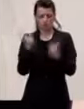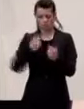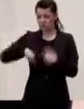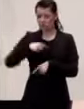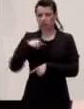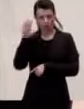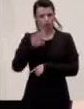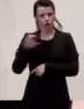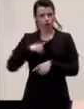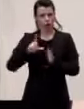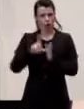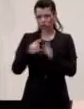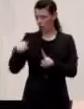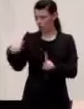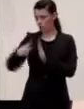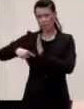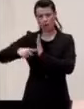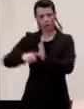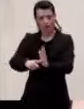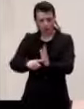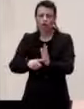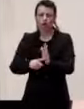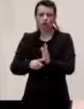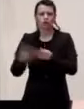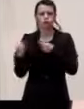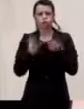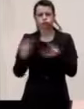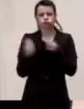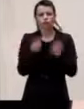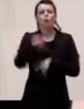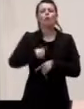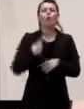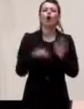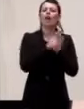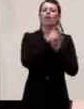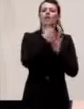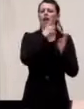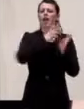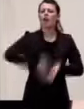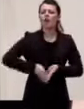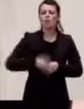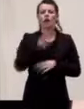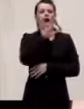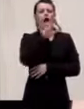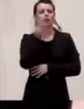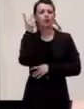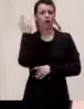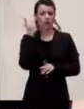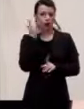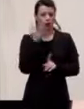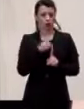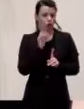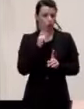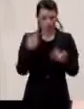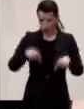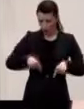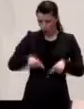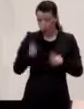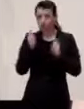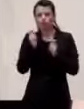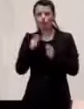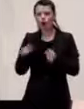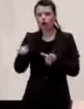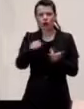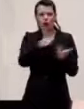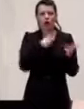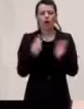ampia in questi mesi, e la delibera poi del 30 marzo, che in qualche modo oggi è citata su alcuni giornali, riassume